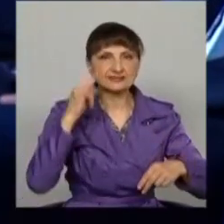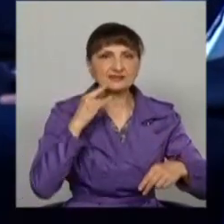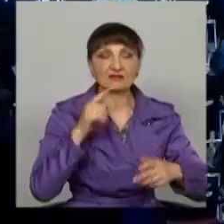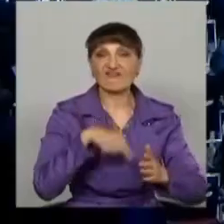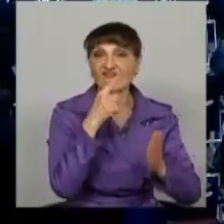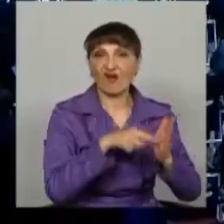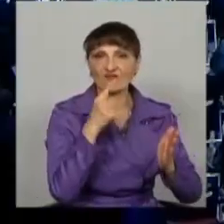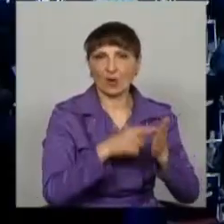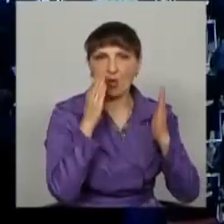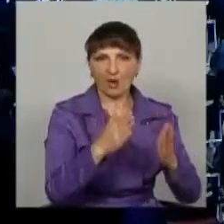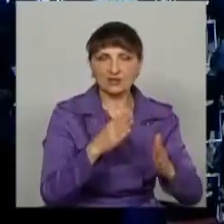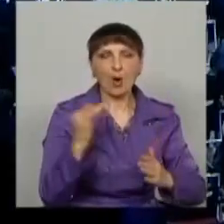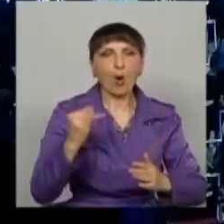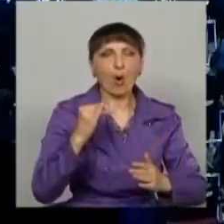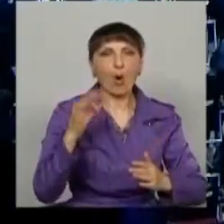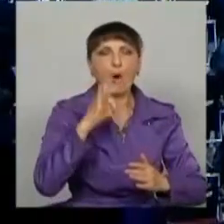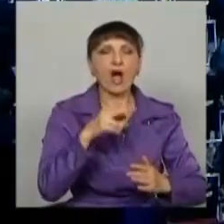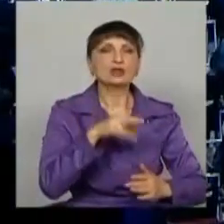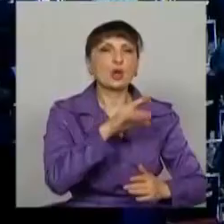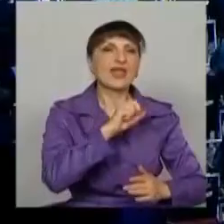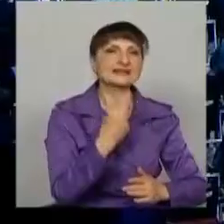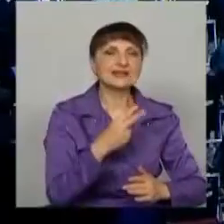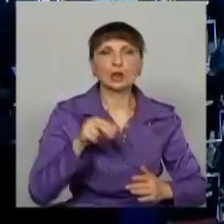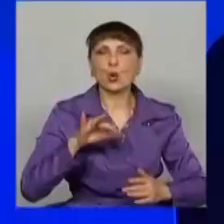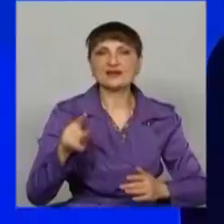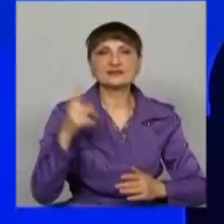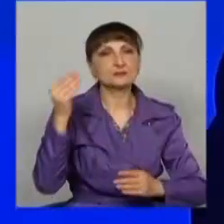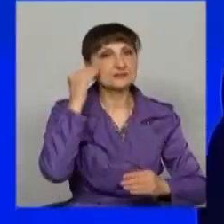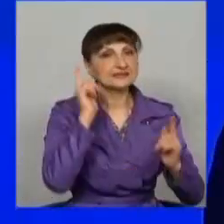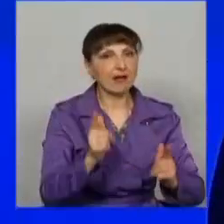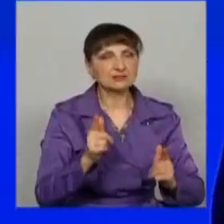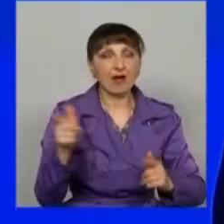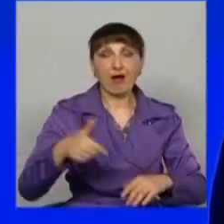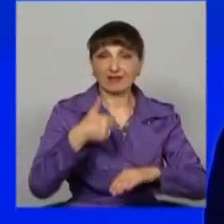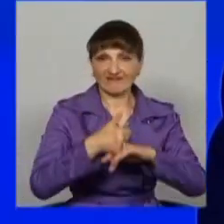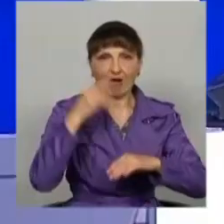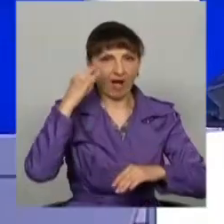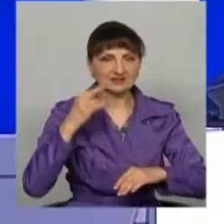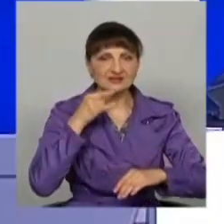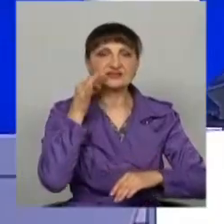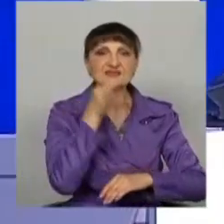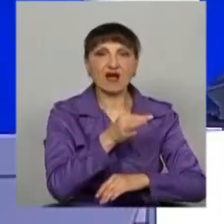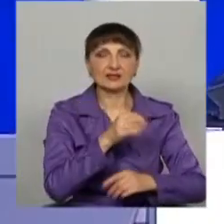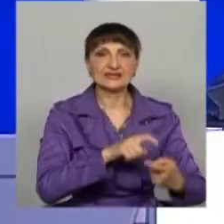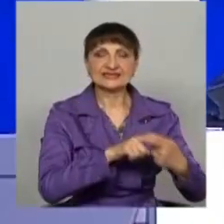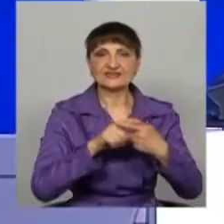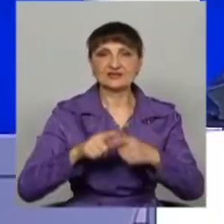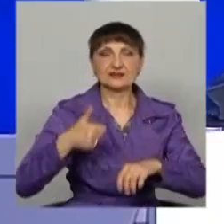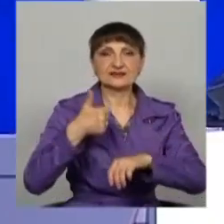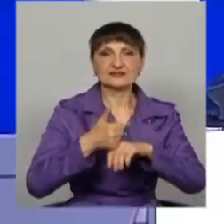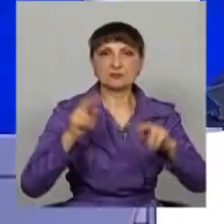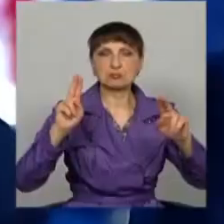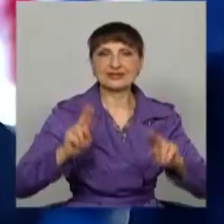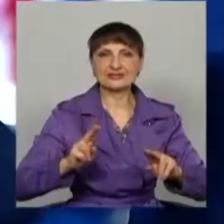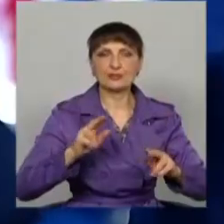откровенные вопросы о признании статуса Донецкой и Луганской народных республик. На что глава государства дал ответ, ссылаясь на основные принципы